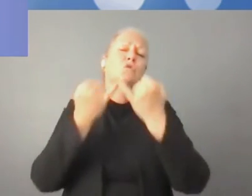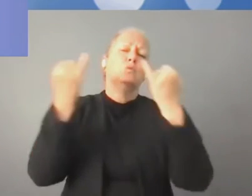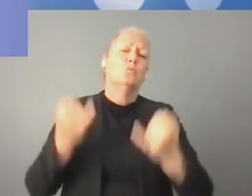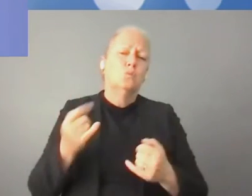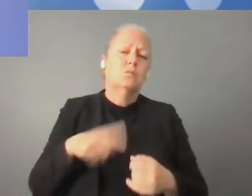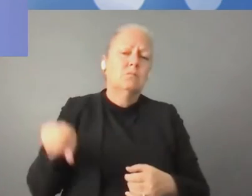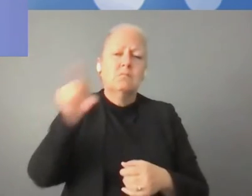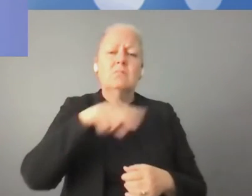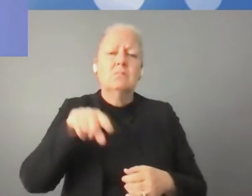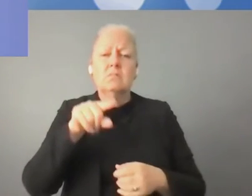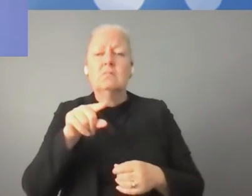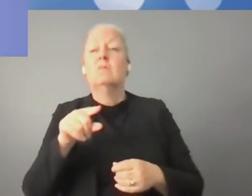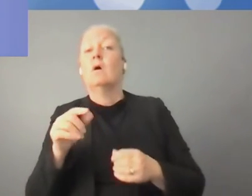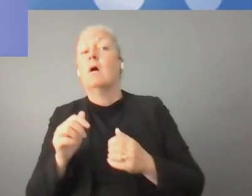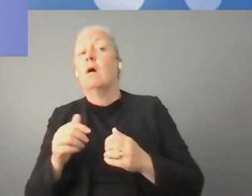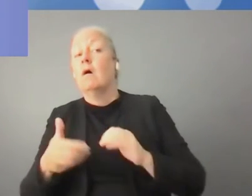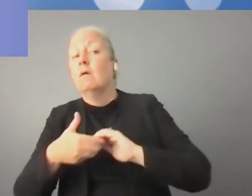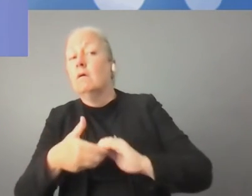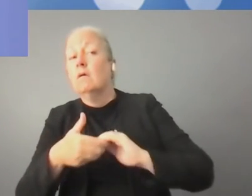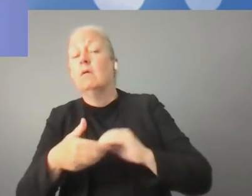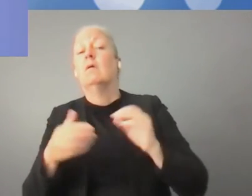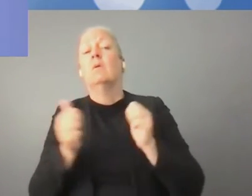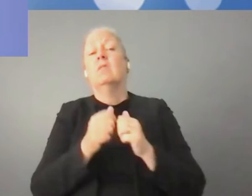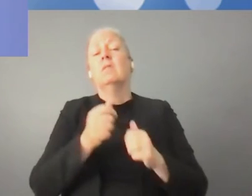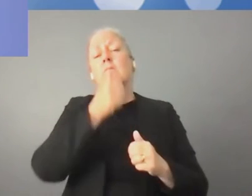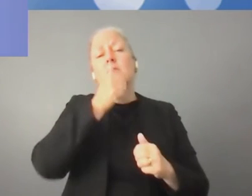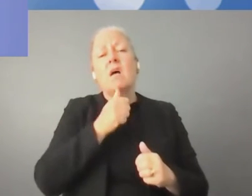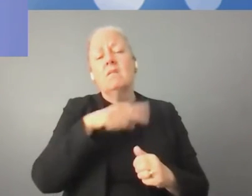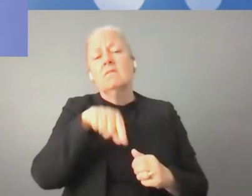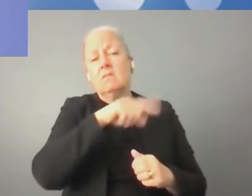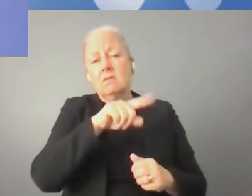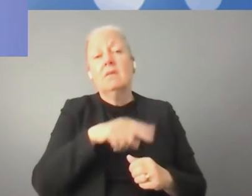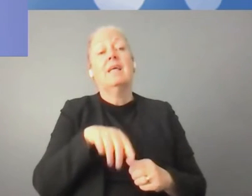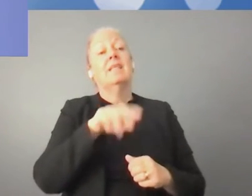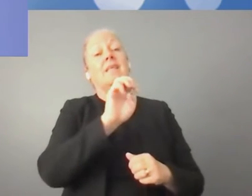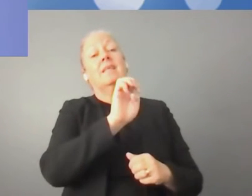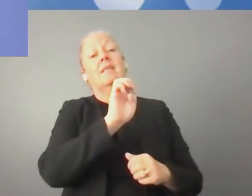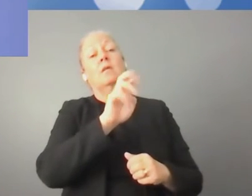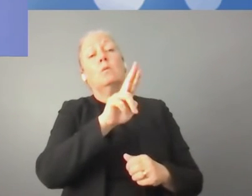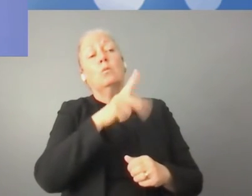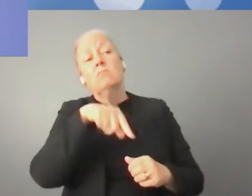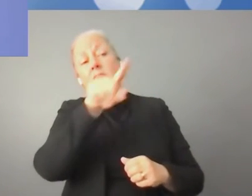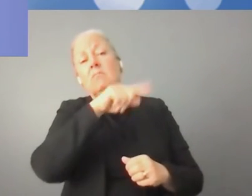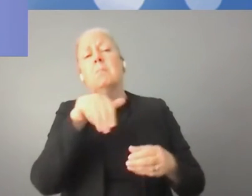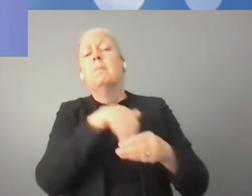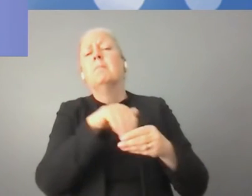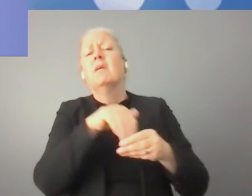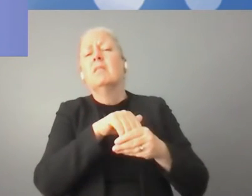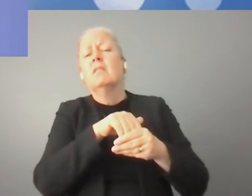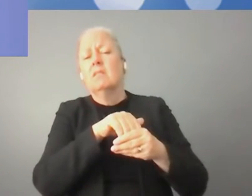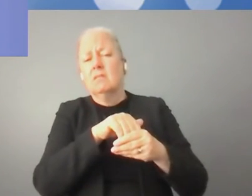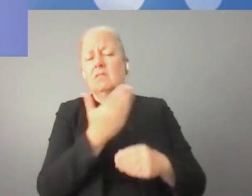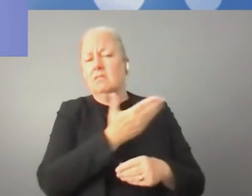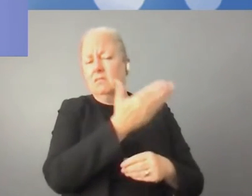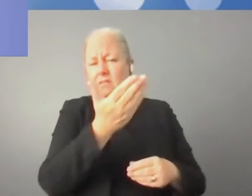в сотрудничестве с европейскими структурами действует таким образом, чтобы